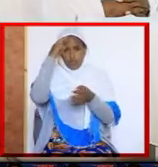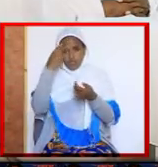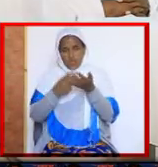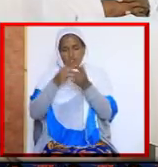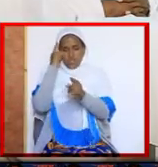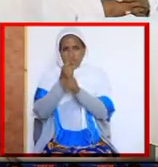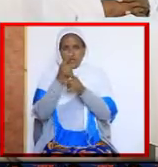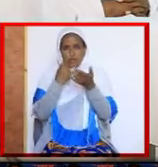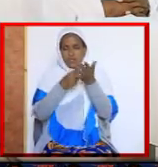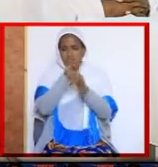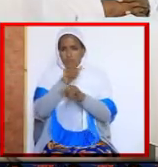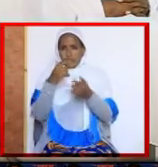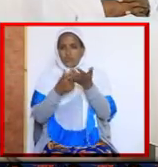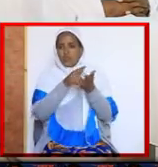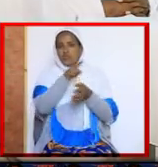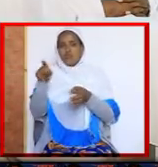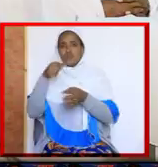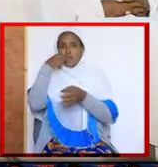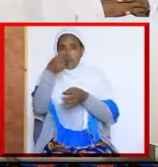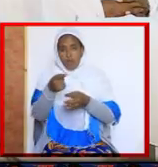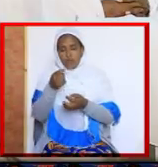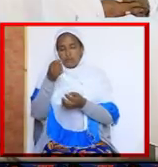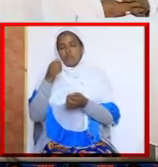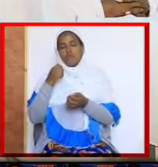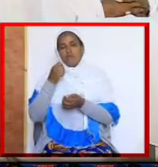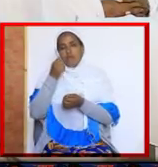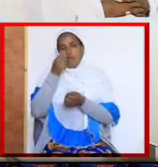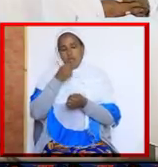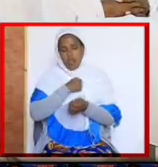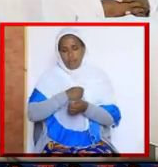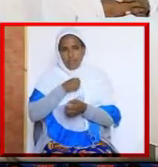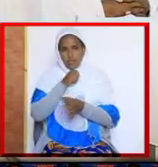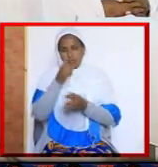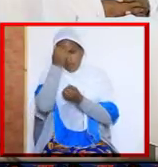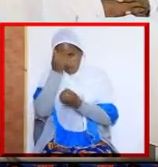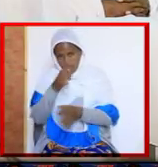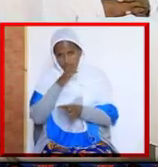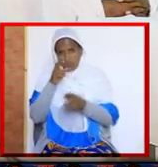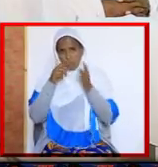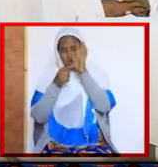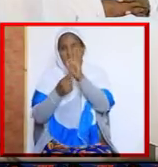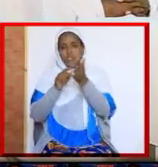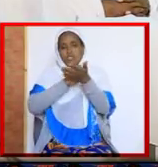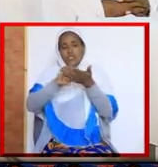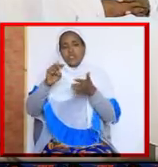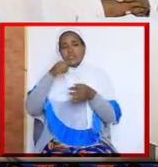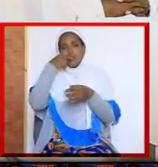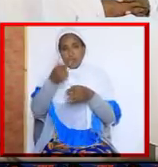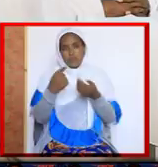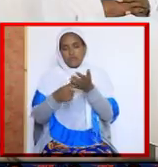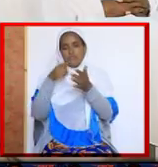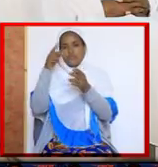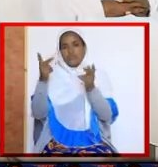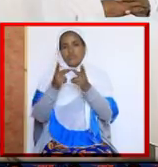ድል ንሱ ለማለት አለመታዘን የሚያሳይ ቅድስት ከተማ የተባለ ወይም ቅድስት የተባለችበት በዚያ በወንጌሉ ነው። ቀድሶ